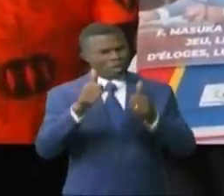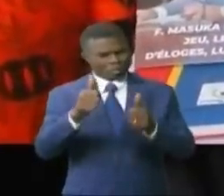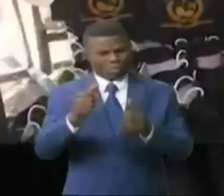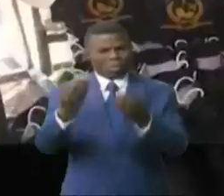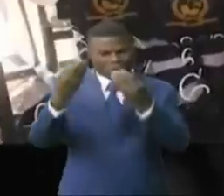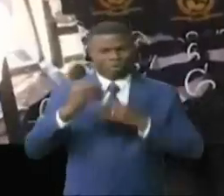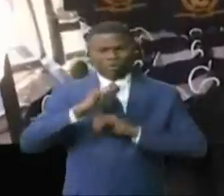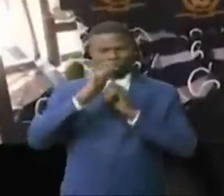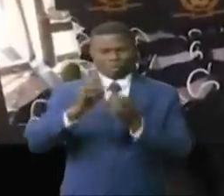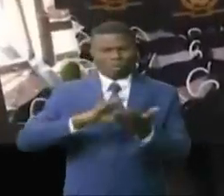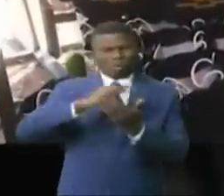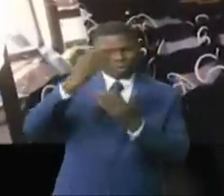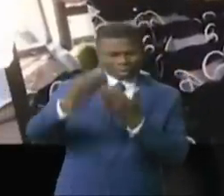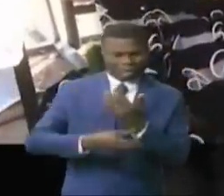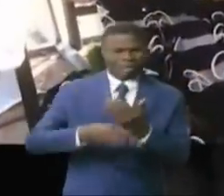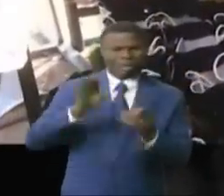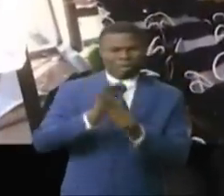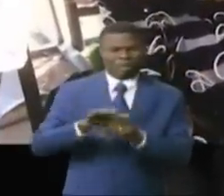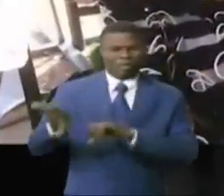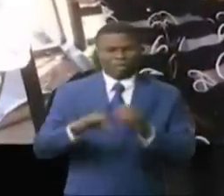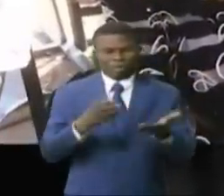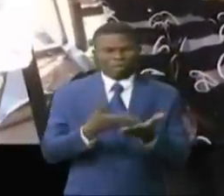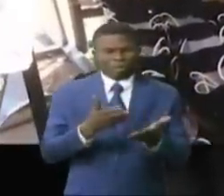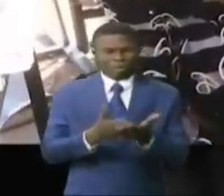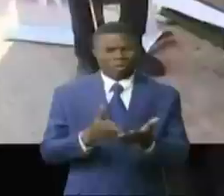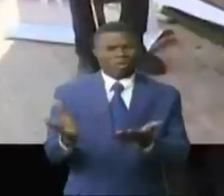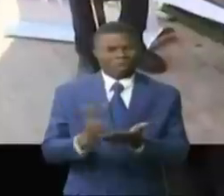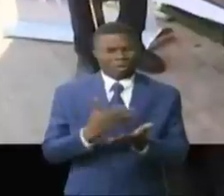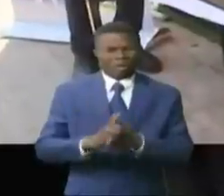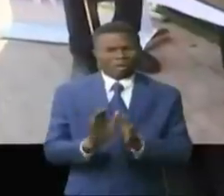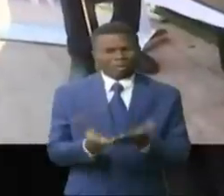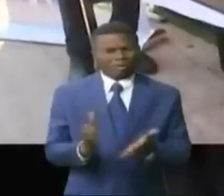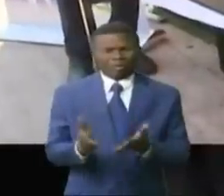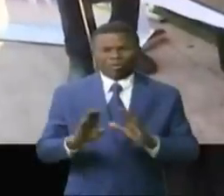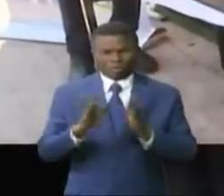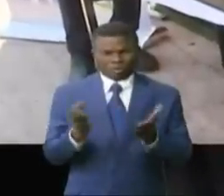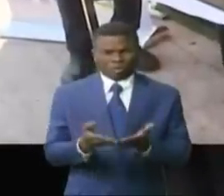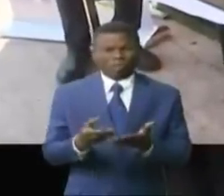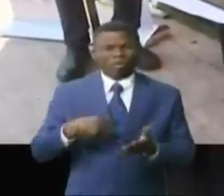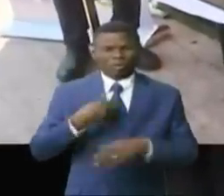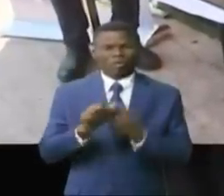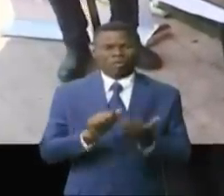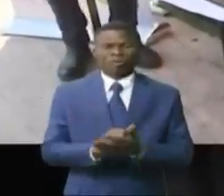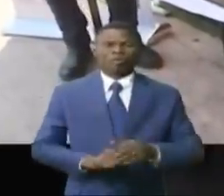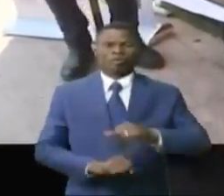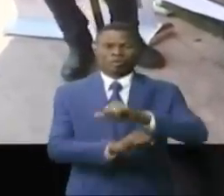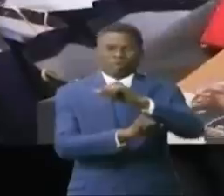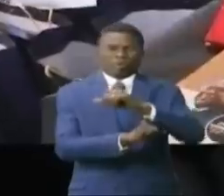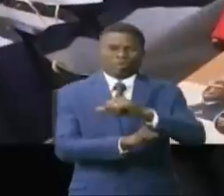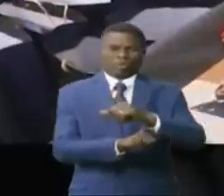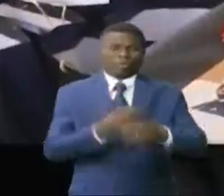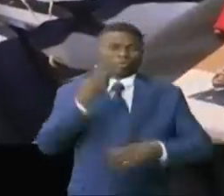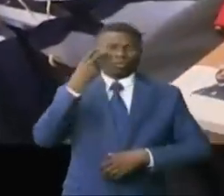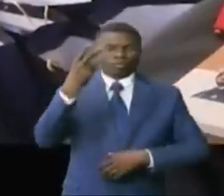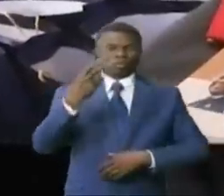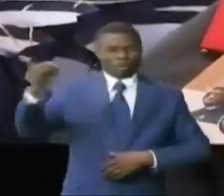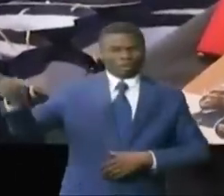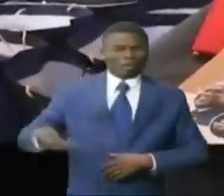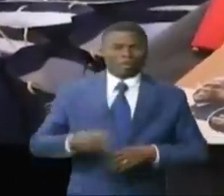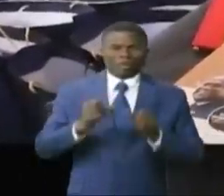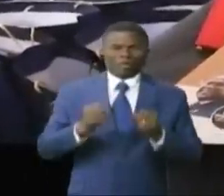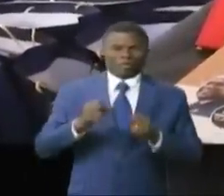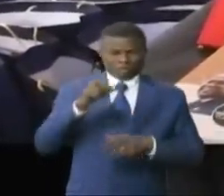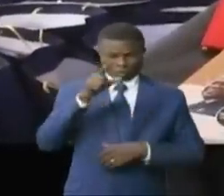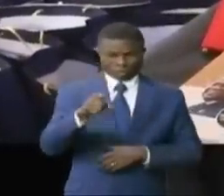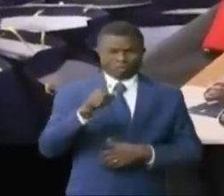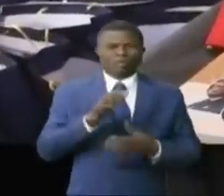calendriers, des magazines, tout ce que vous voyez. C'est uniquement pour accompagner cet accueil chaleureux que la province